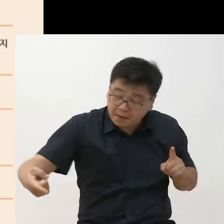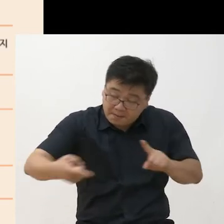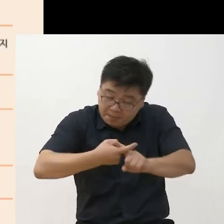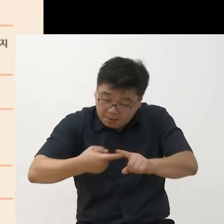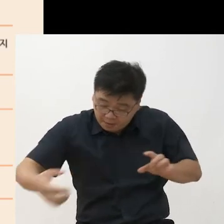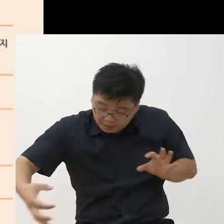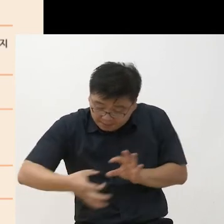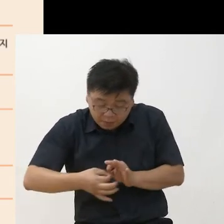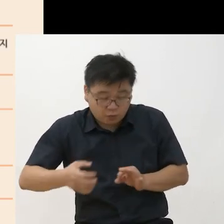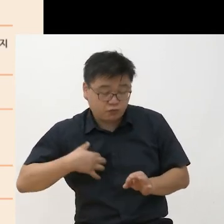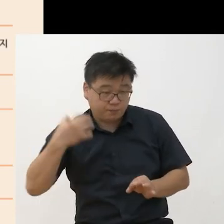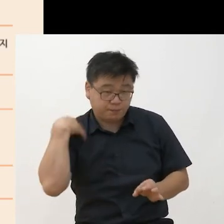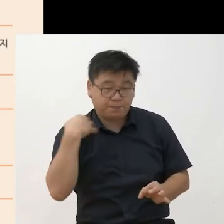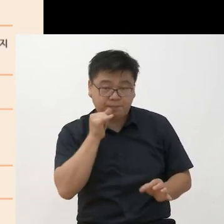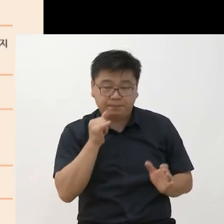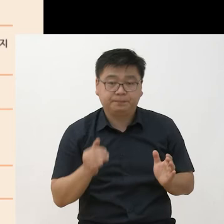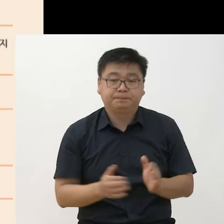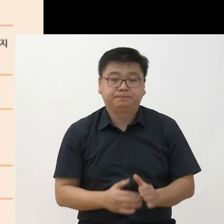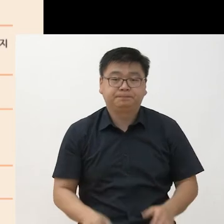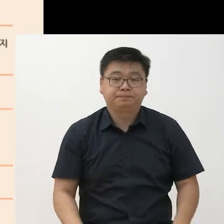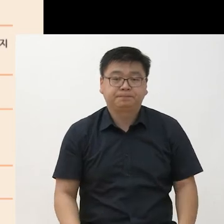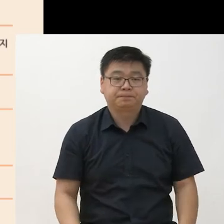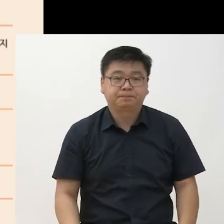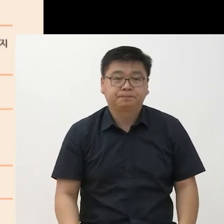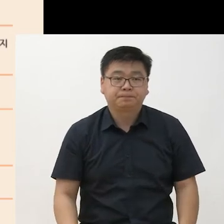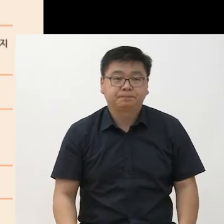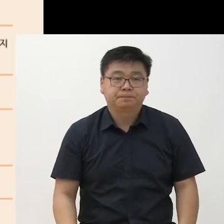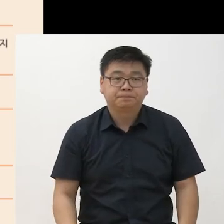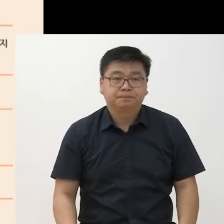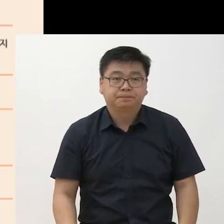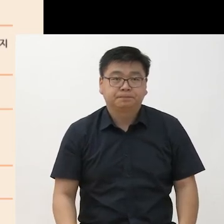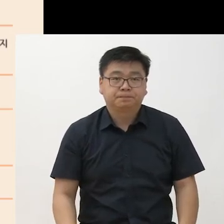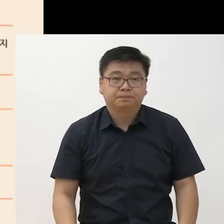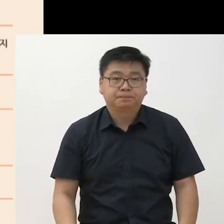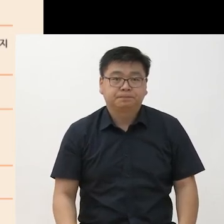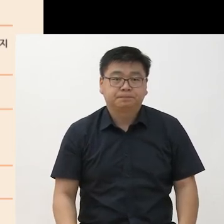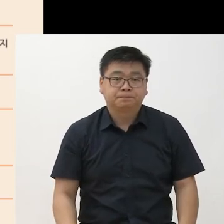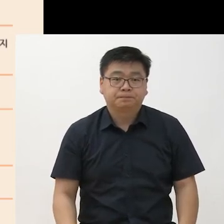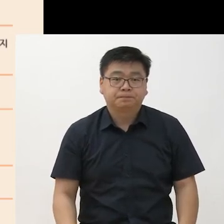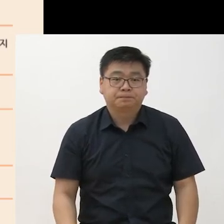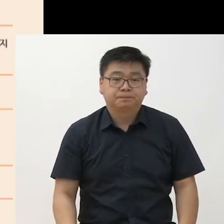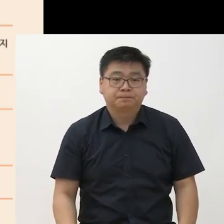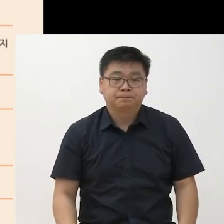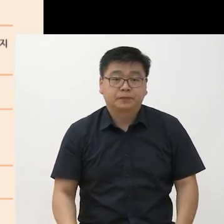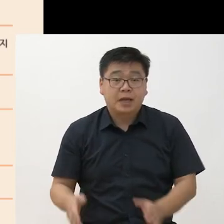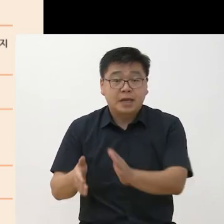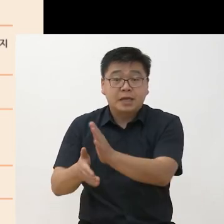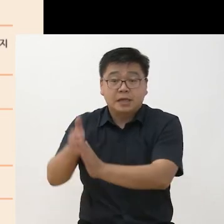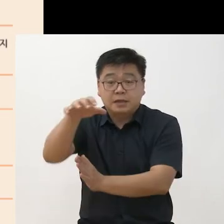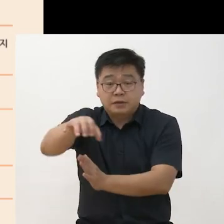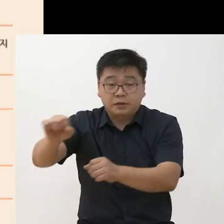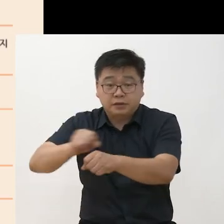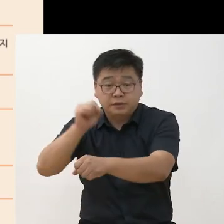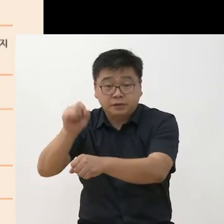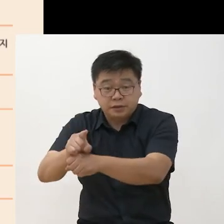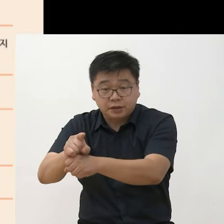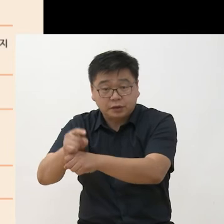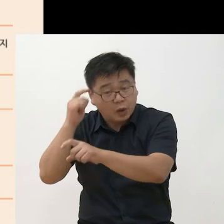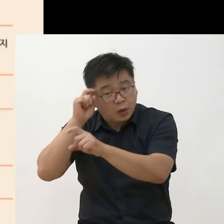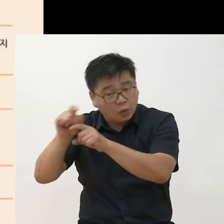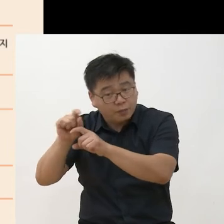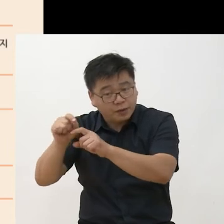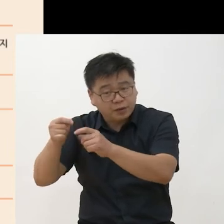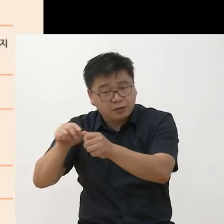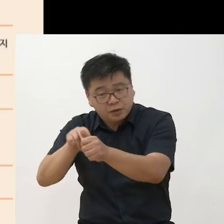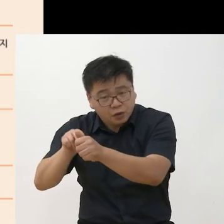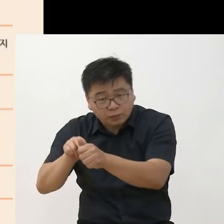그런 매칭하는 절차를 진행하게 됩니다. 시설별 특징과 고려사항은 좀